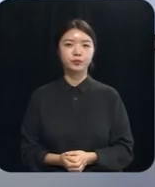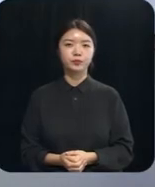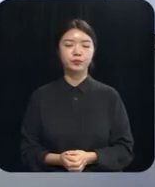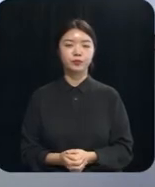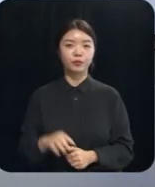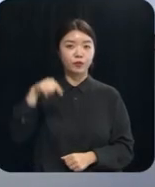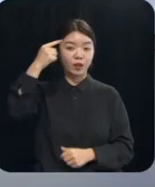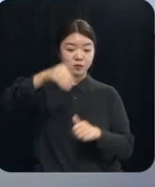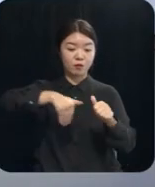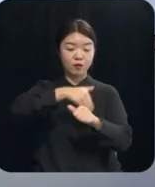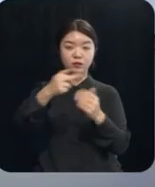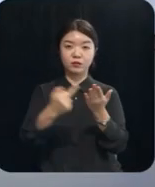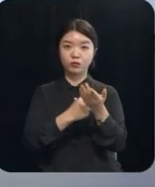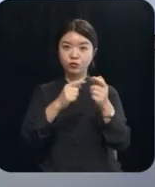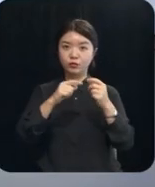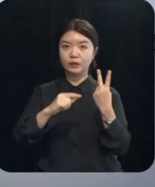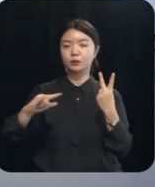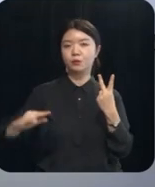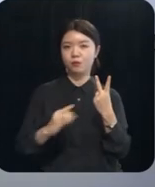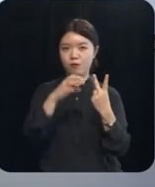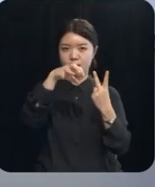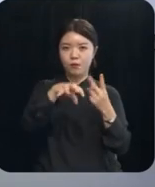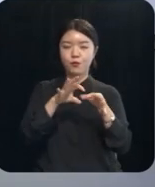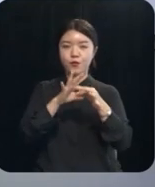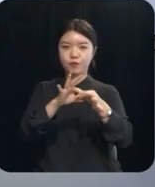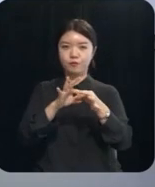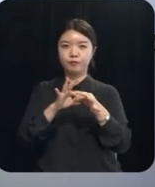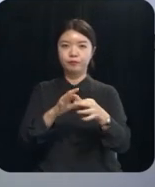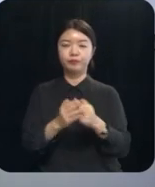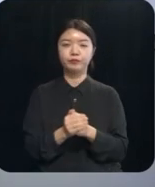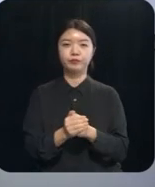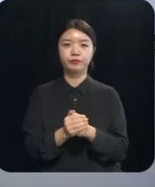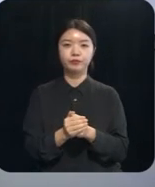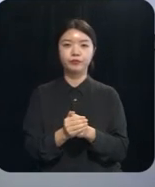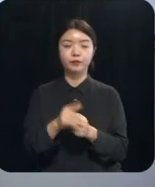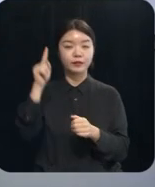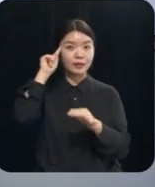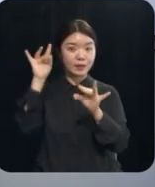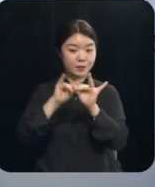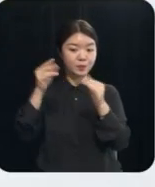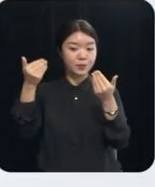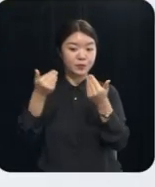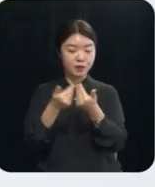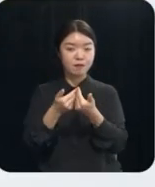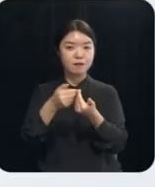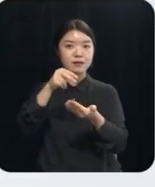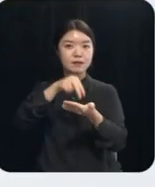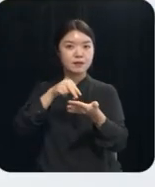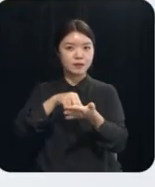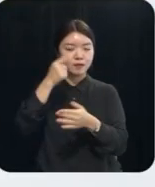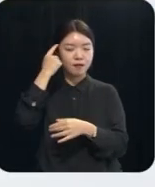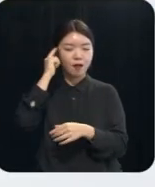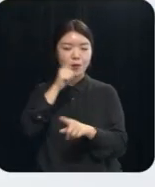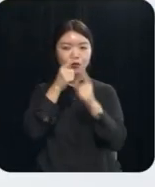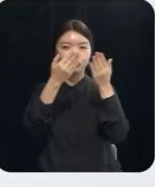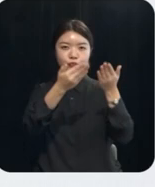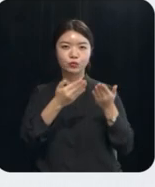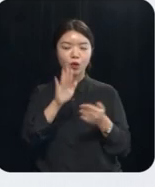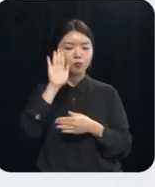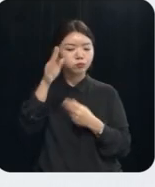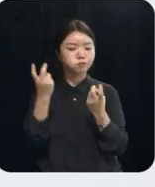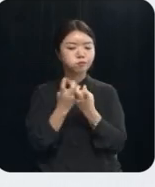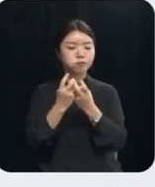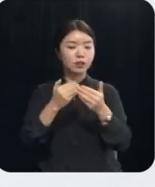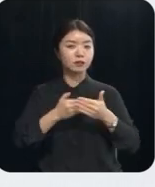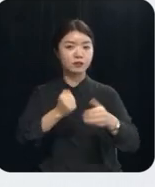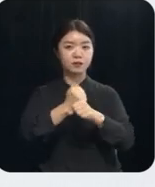다음 현안은 제주 제2공항과 관련입니다. 역시 찬반을 명확히 밝혀주시고요. 앞으로 어떻게 진행이